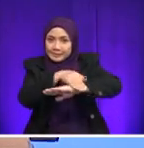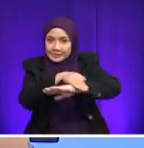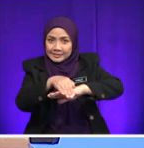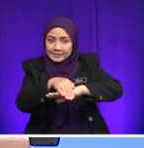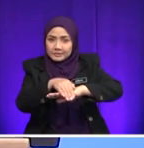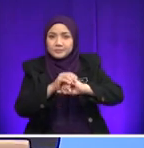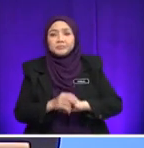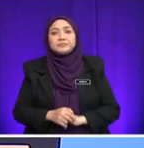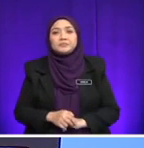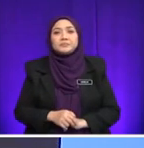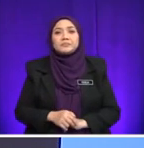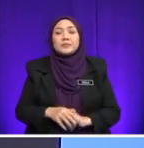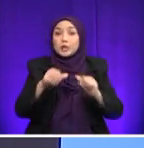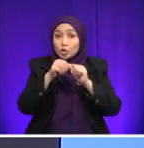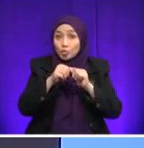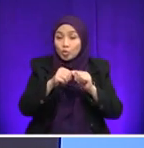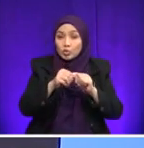jadi mengikut